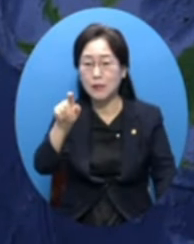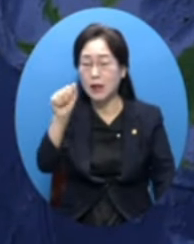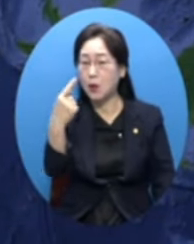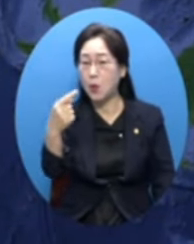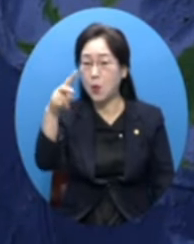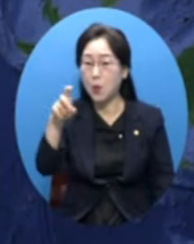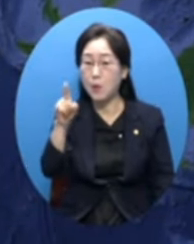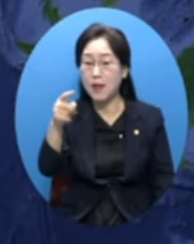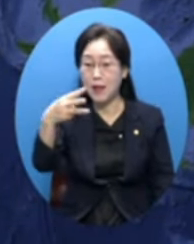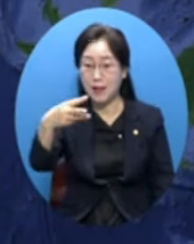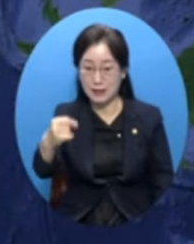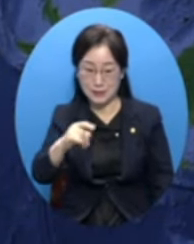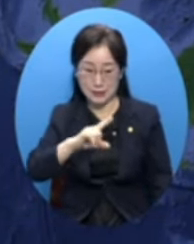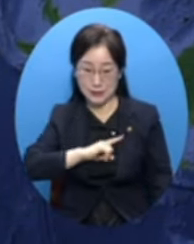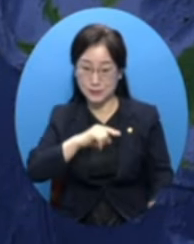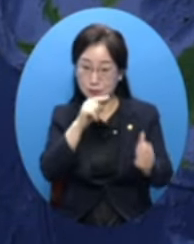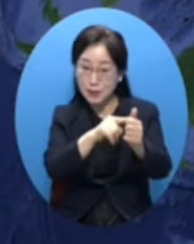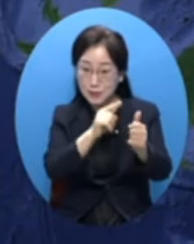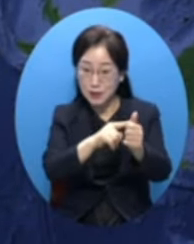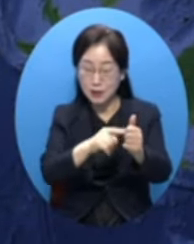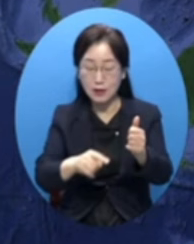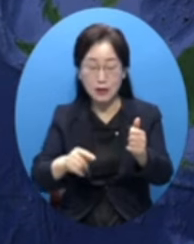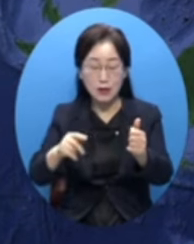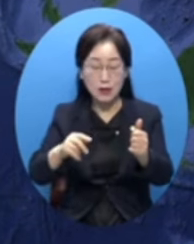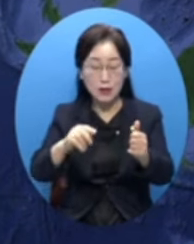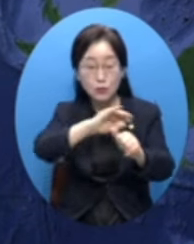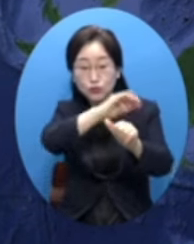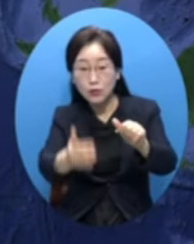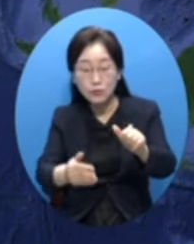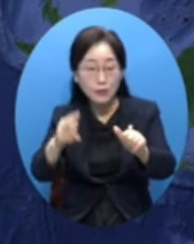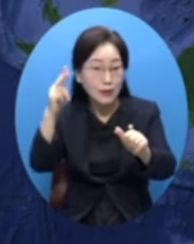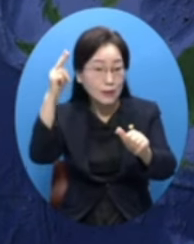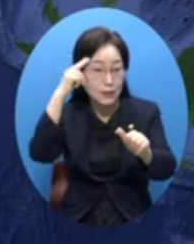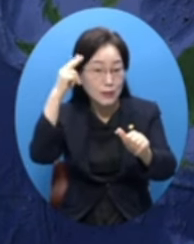무덤이 사우디아라비아 메디나에 있습니다.